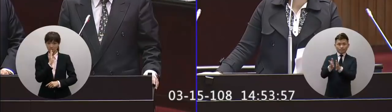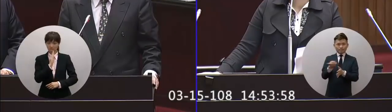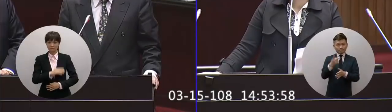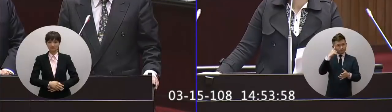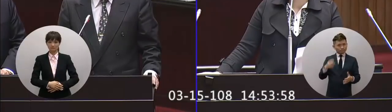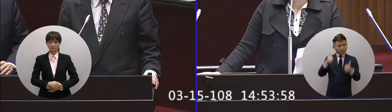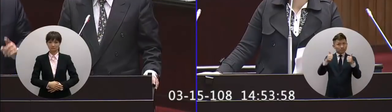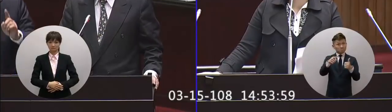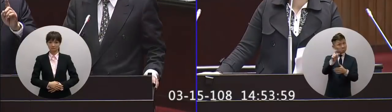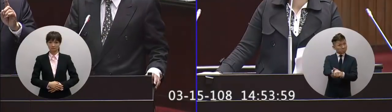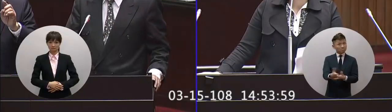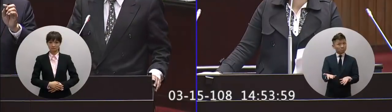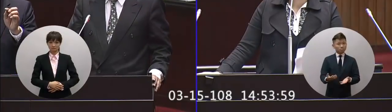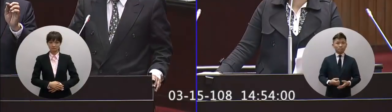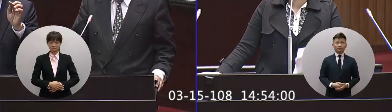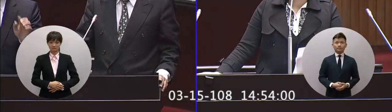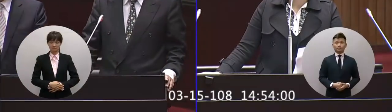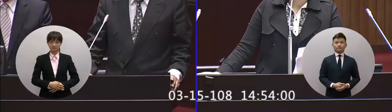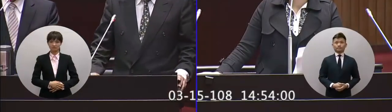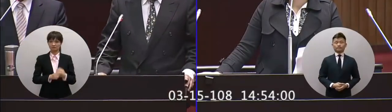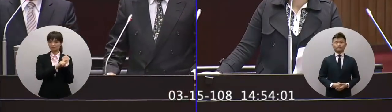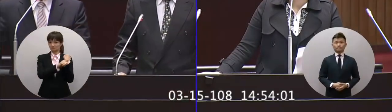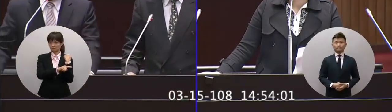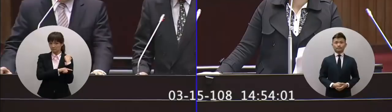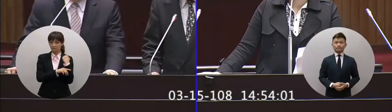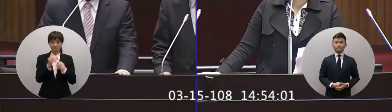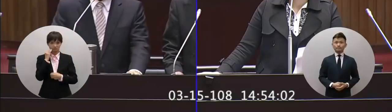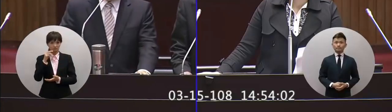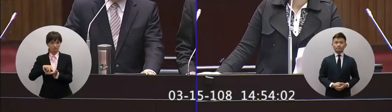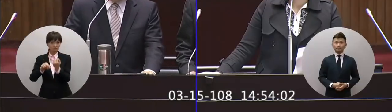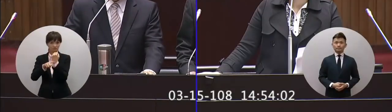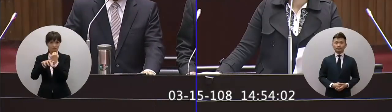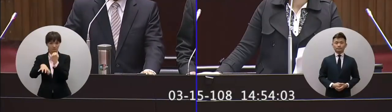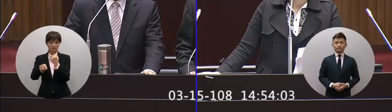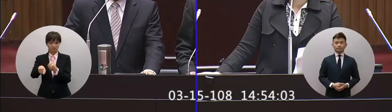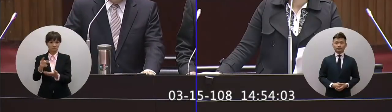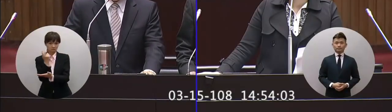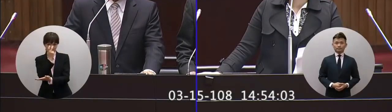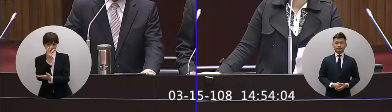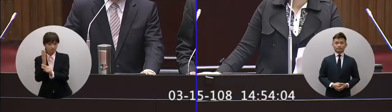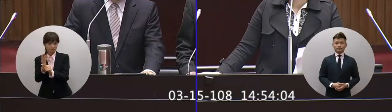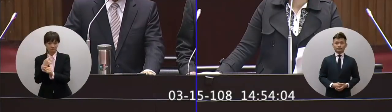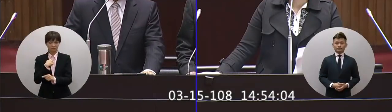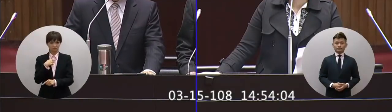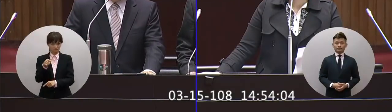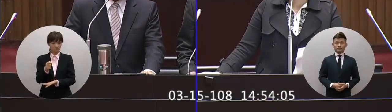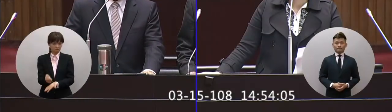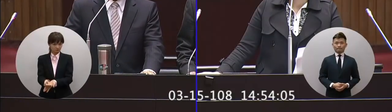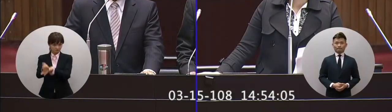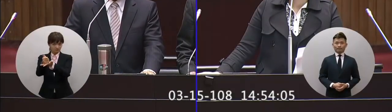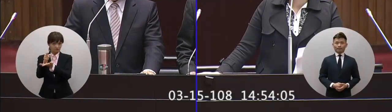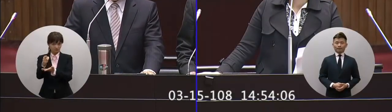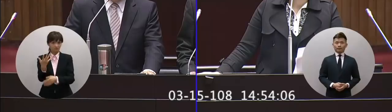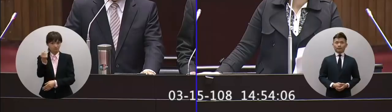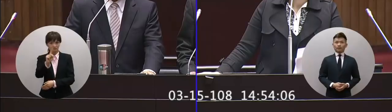识。院长，您认同吗？ 法如果是在贵院审议，我们都尊重贵院的审议职